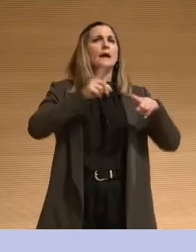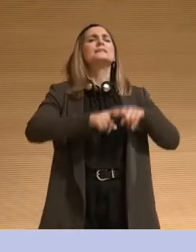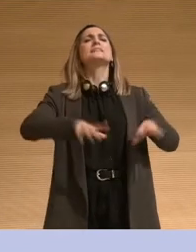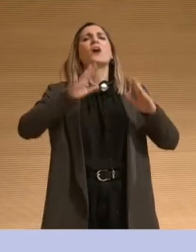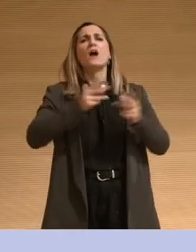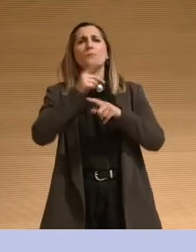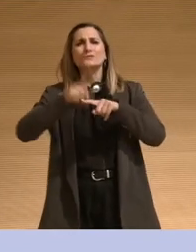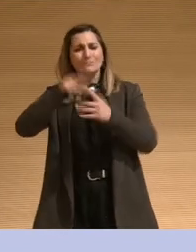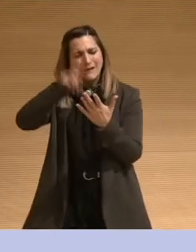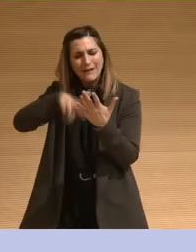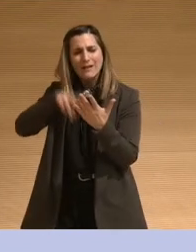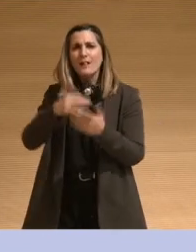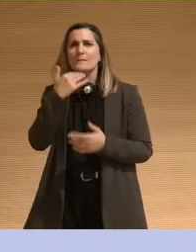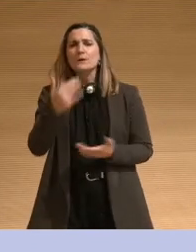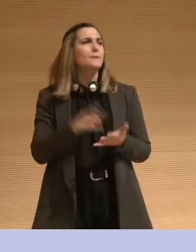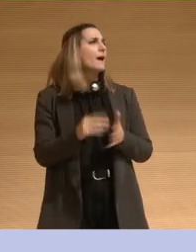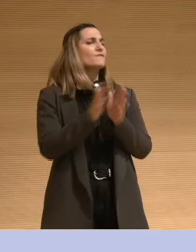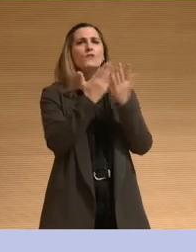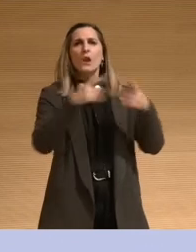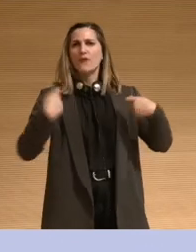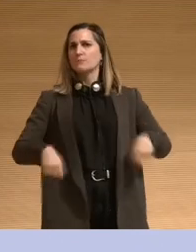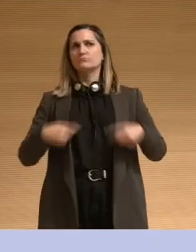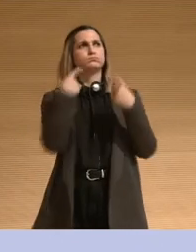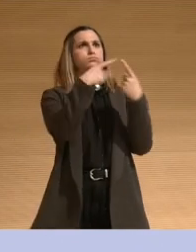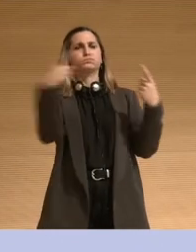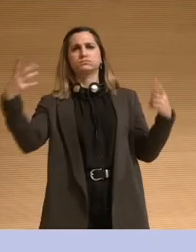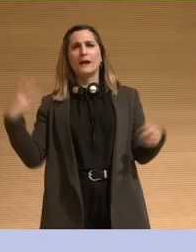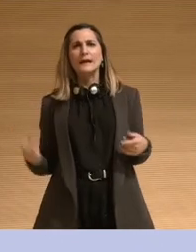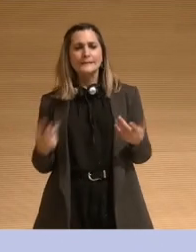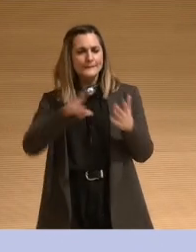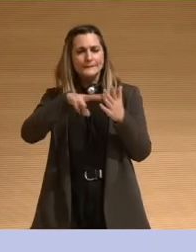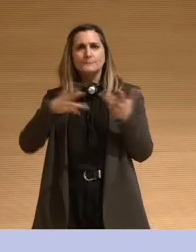πιθανόν την πλούσια ελληνική βιβλιογραφία.